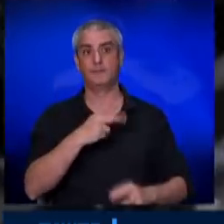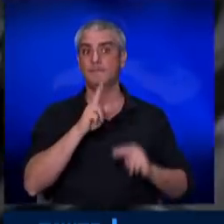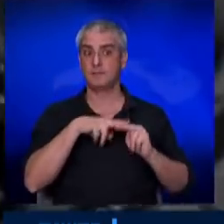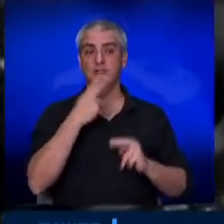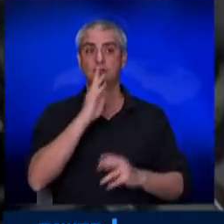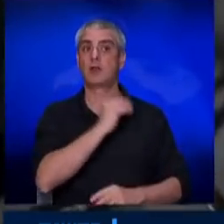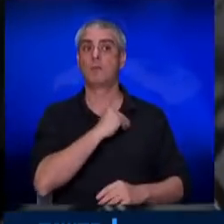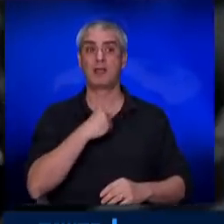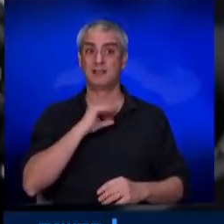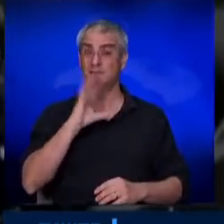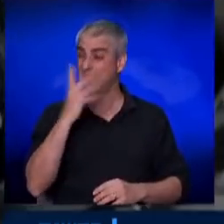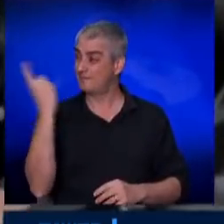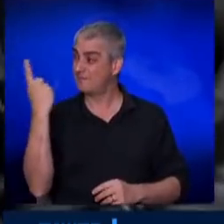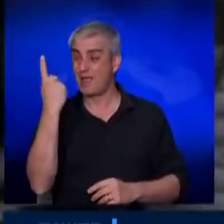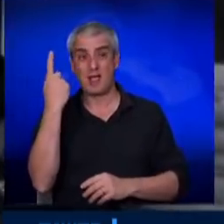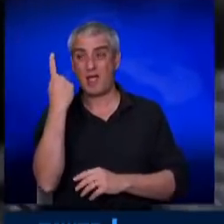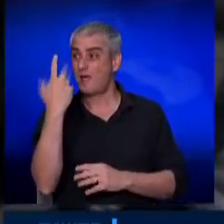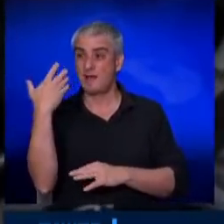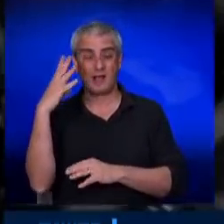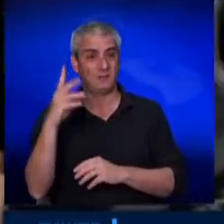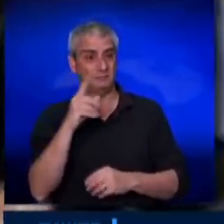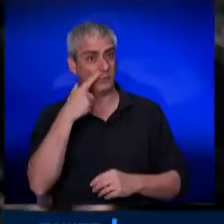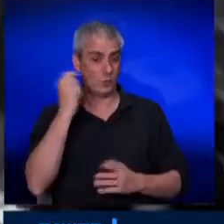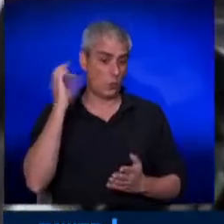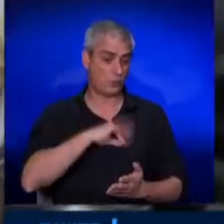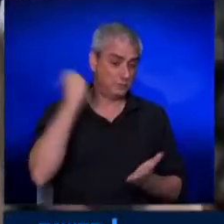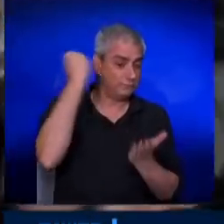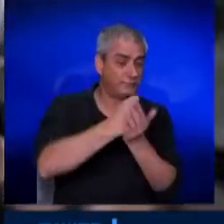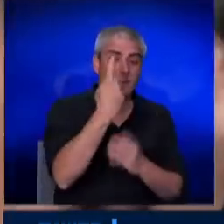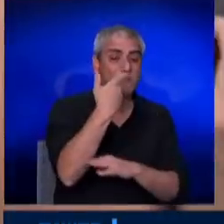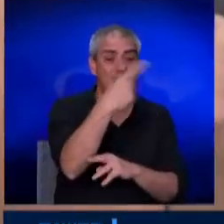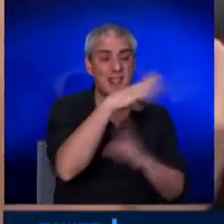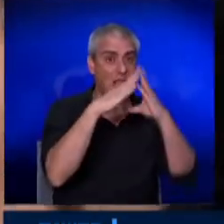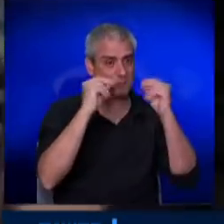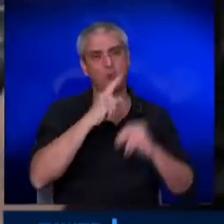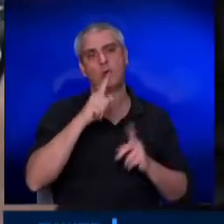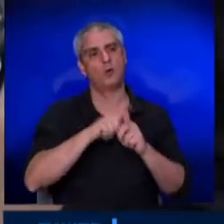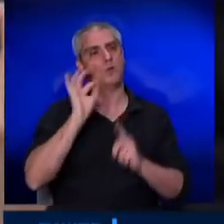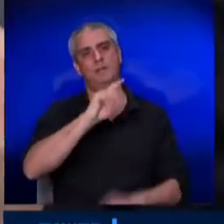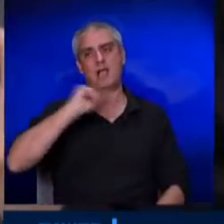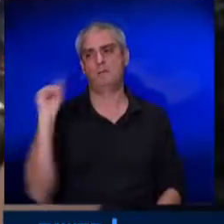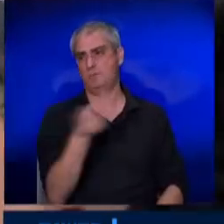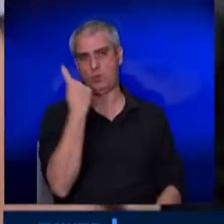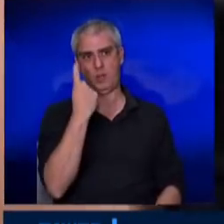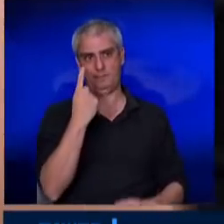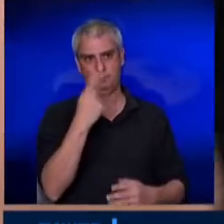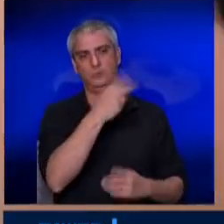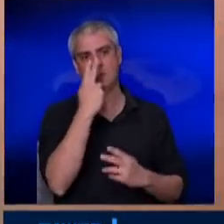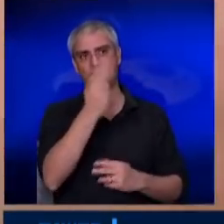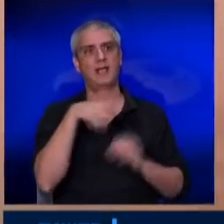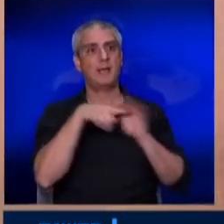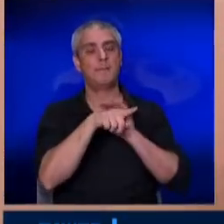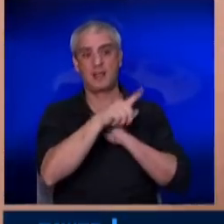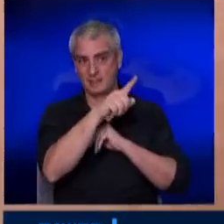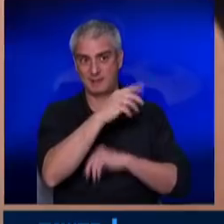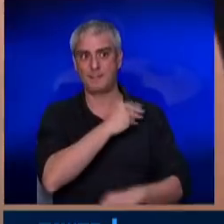שהבטיח לפולנים כי מתקפה על אחת מחברות נאטו כמוה כמתקפה על כל החברות בה, ביקר פליטים בוורשה